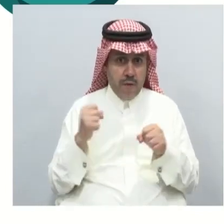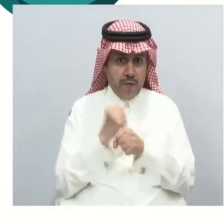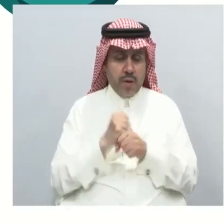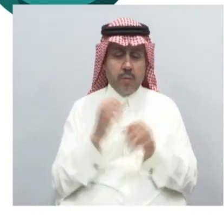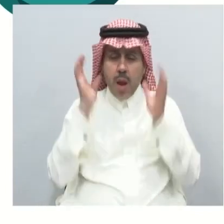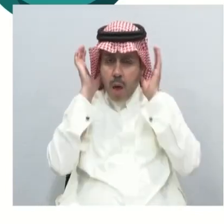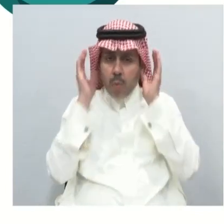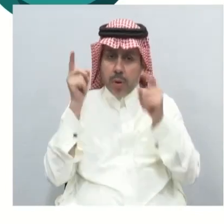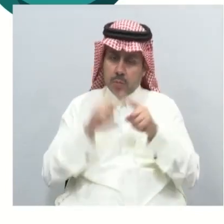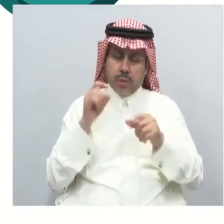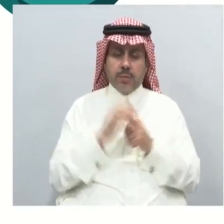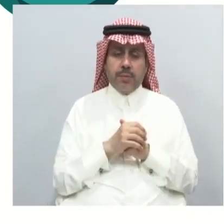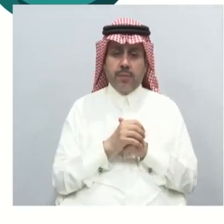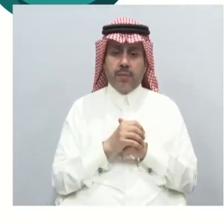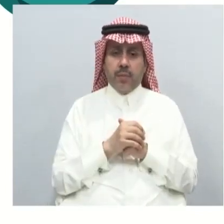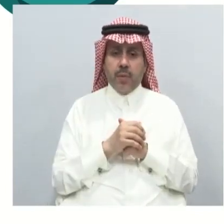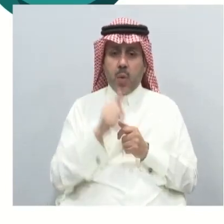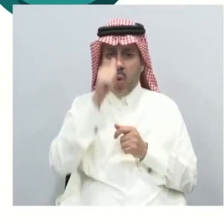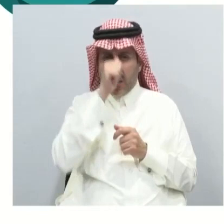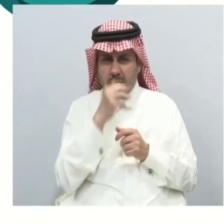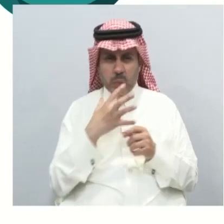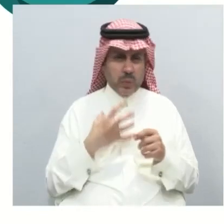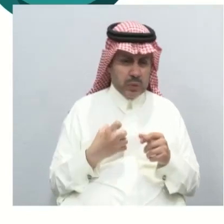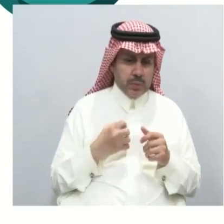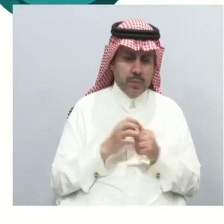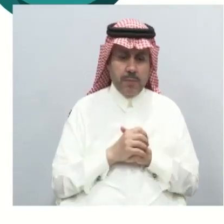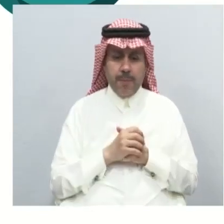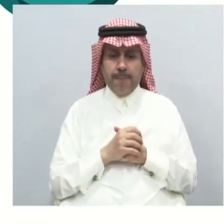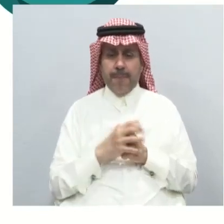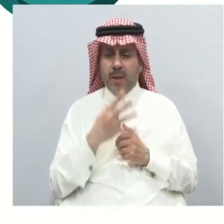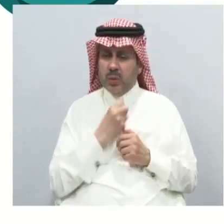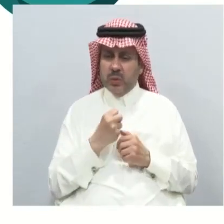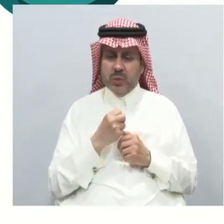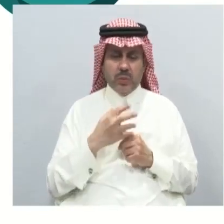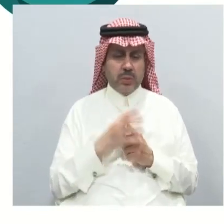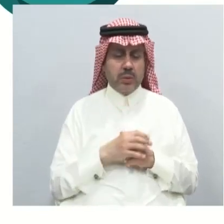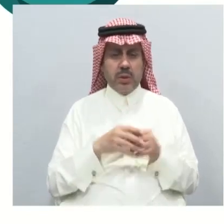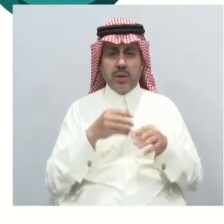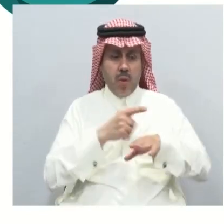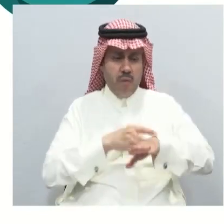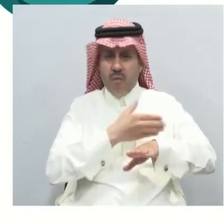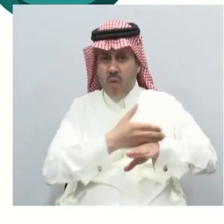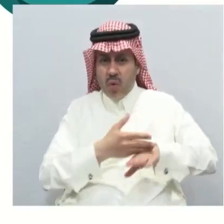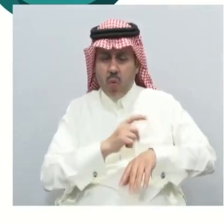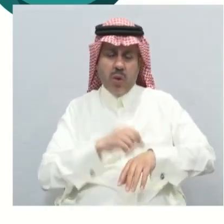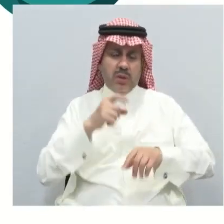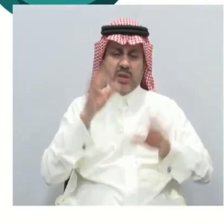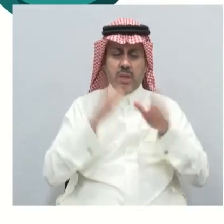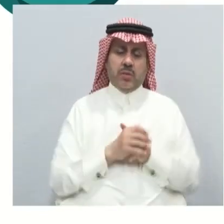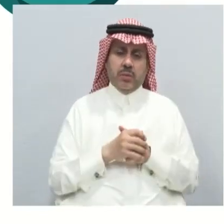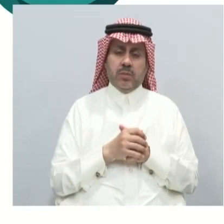عند وجوبها والحزن والكابه والاسف عند فوات حق من حقوقها